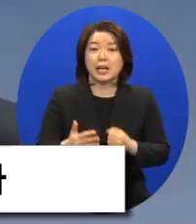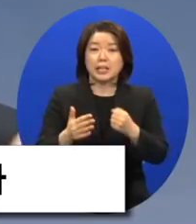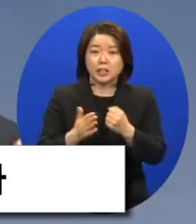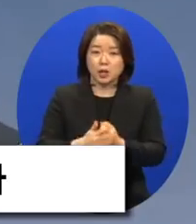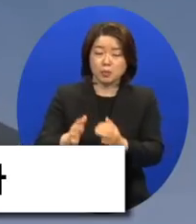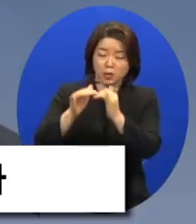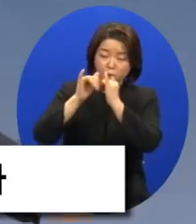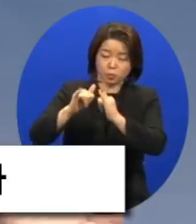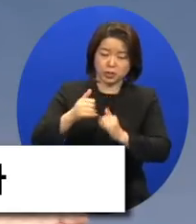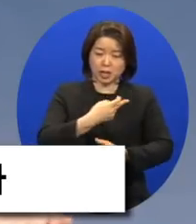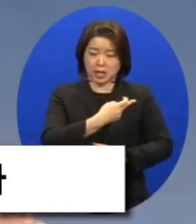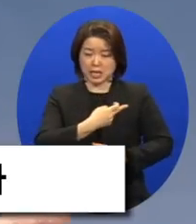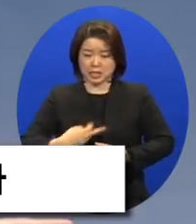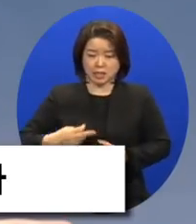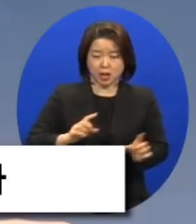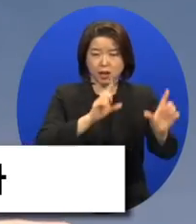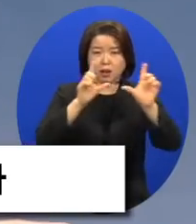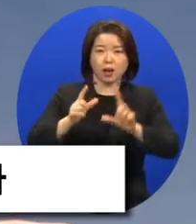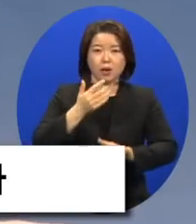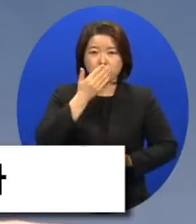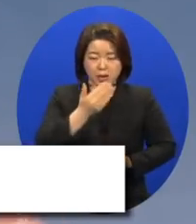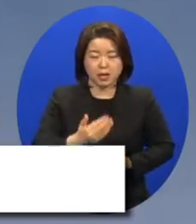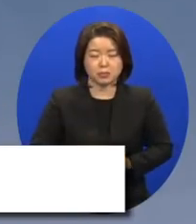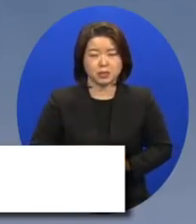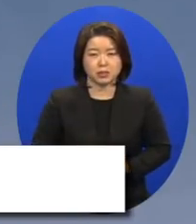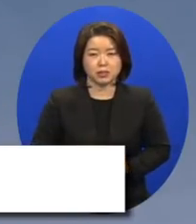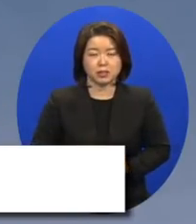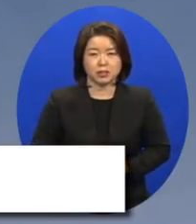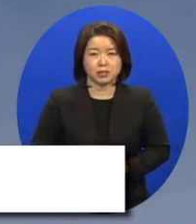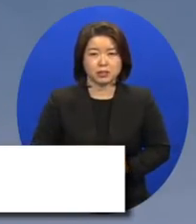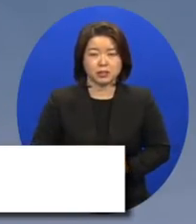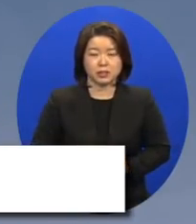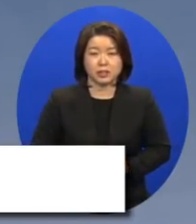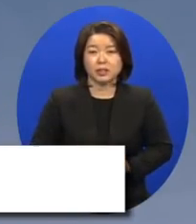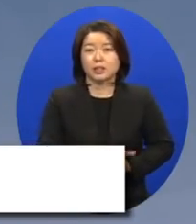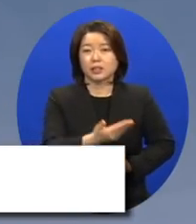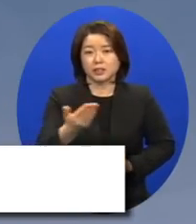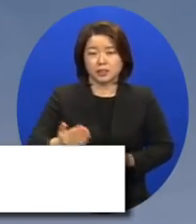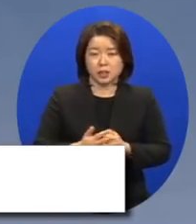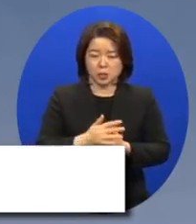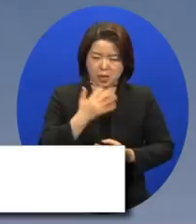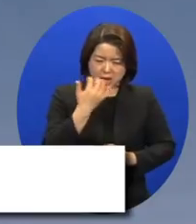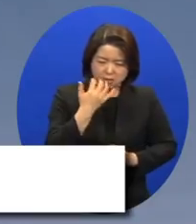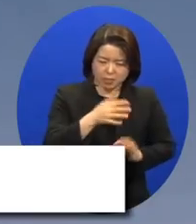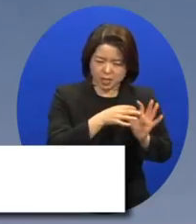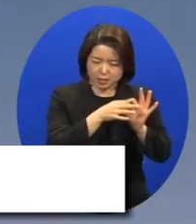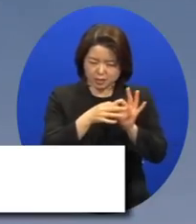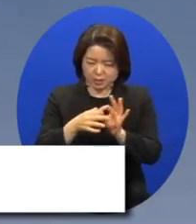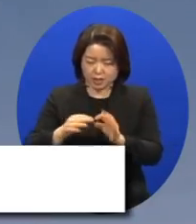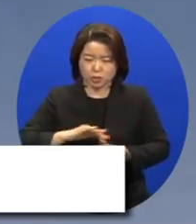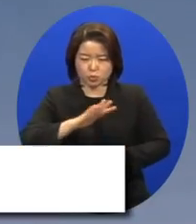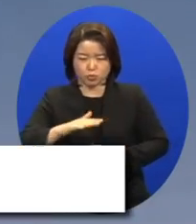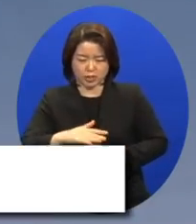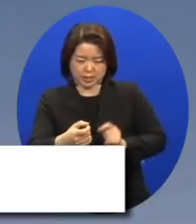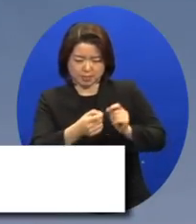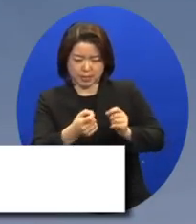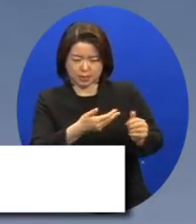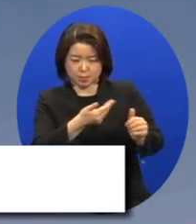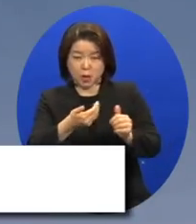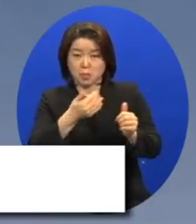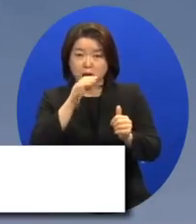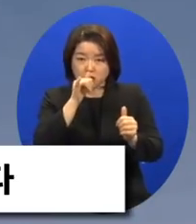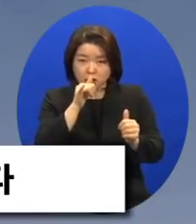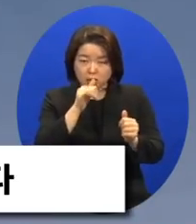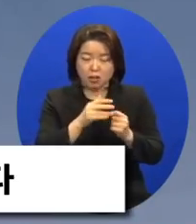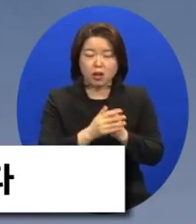위대한 사도의 삶을 살았던 것입니다 여러분 음 나는 계속해서 우리에게 다가옵니다 음란